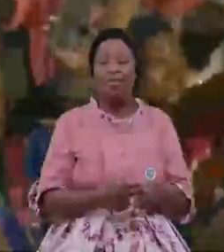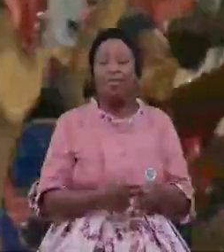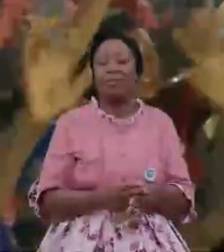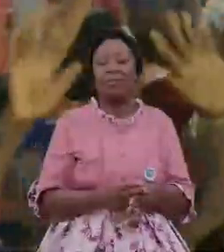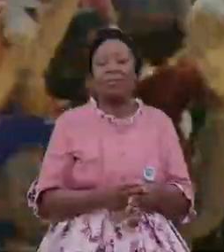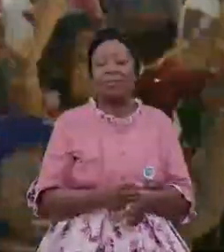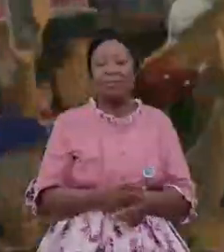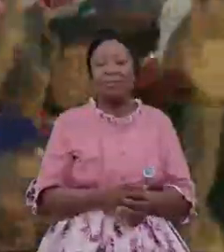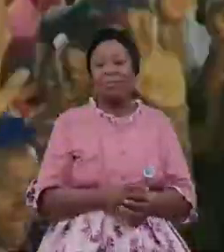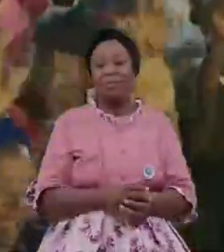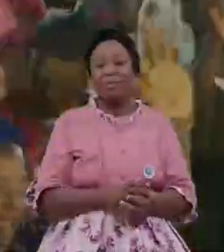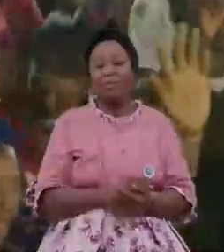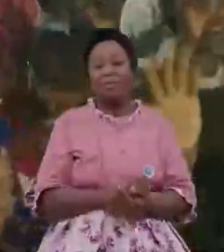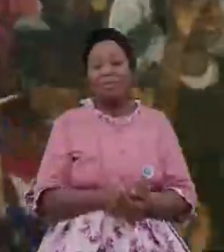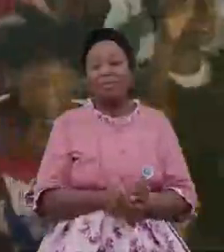de